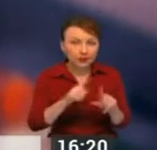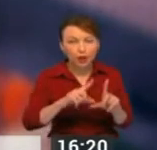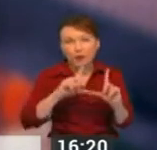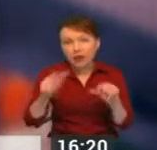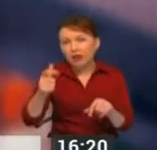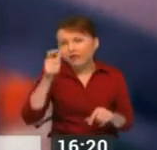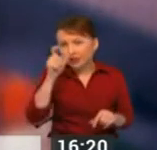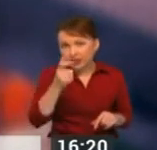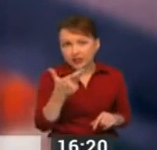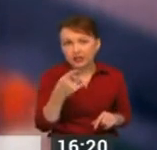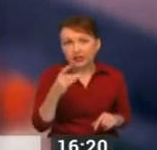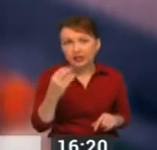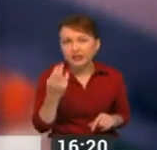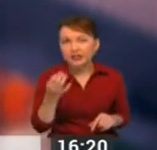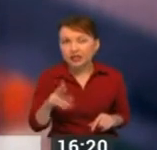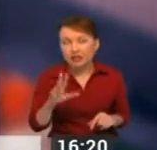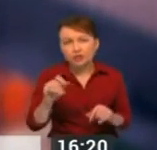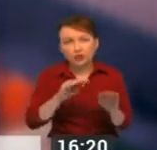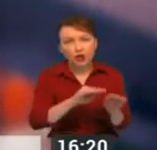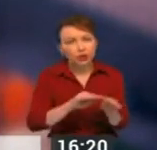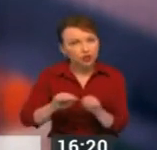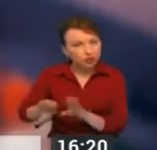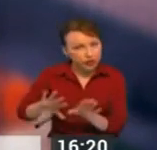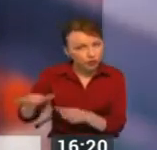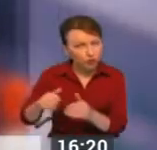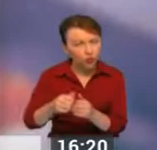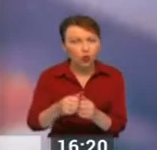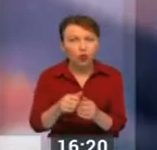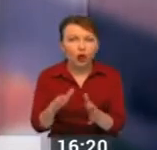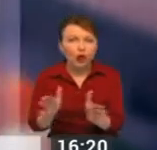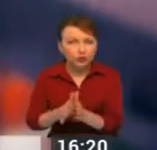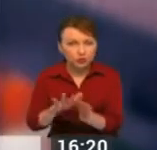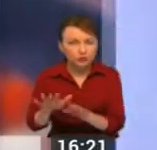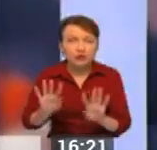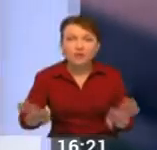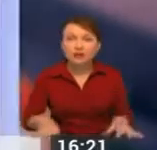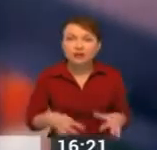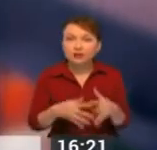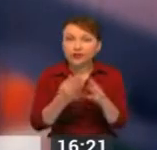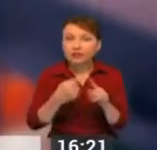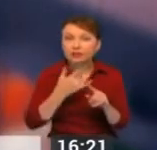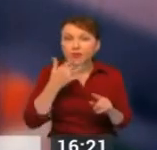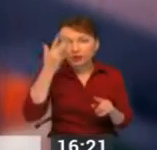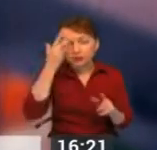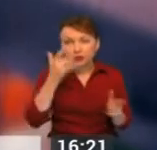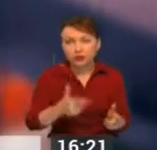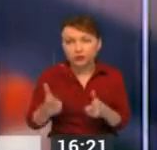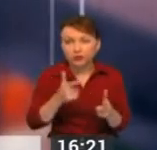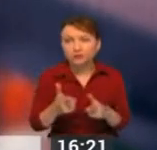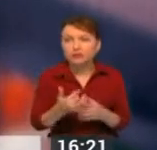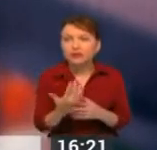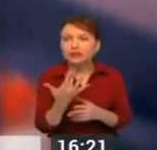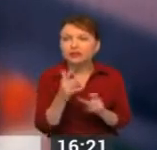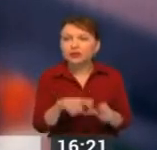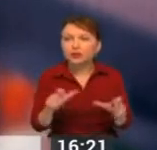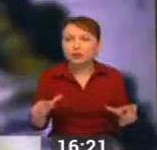Грецию. Потом мы ее немножко отложили, эту коллекцию. Теперь мы ее восстановили этим летом, уже готовы на Италию. А скільки людей працювало над